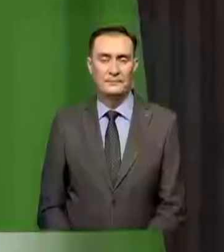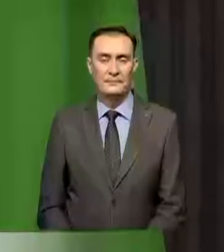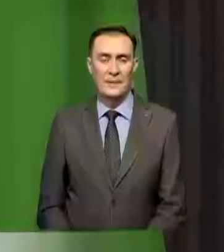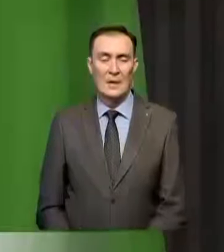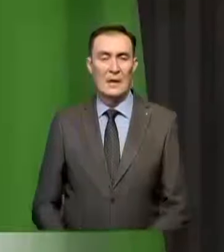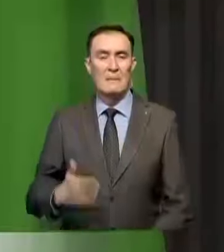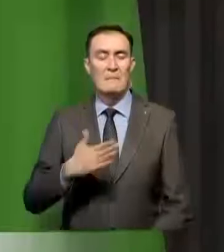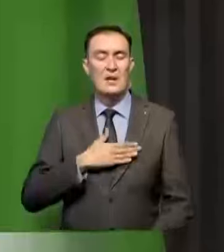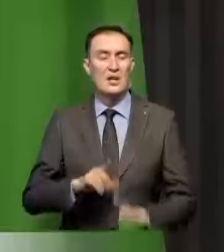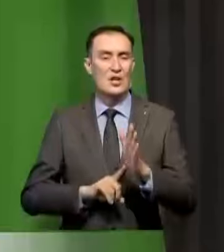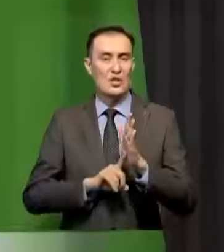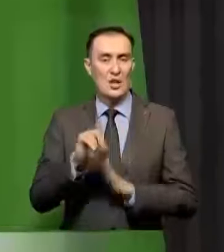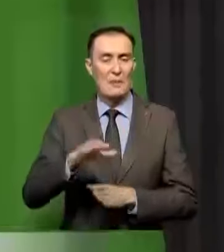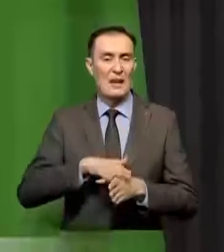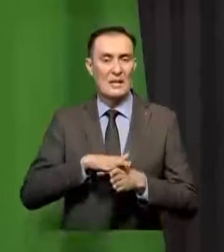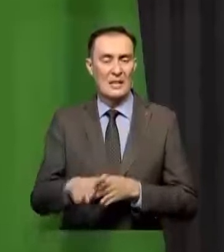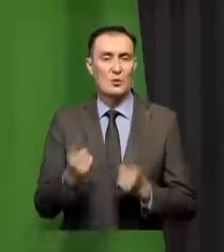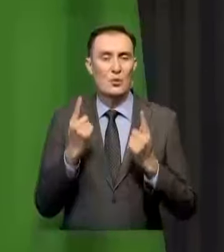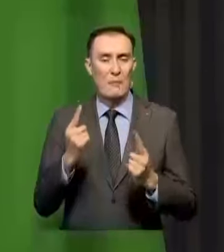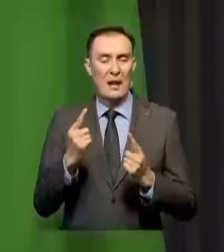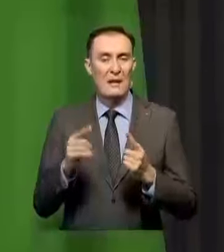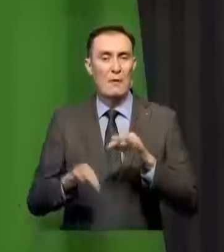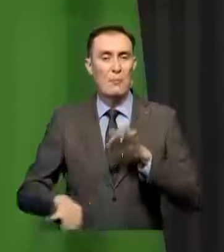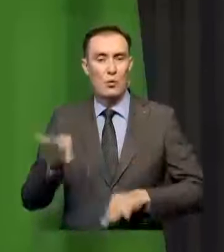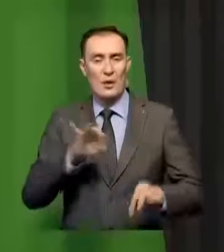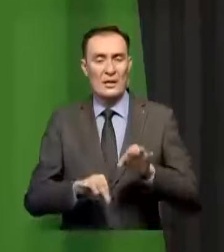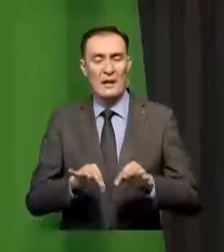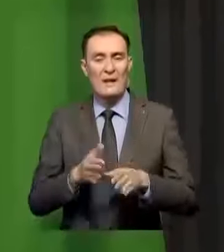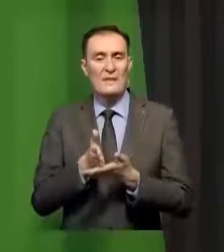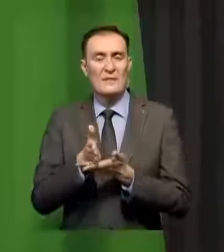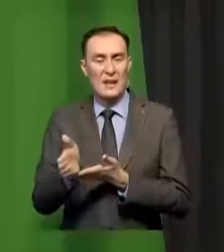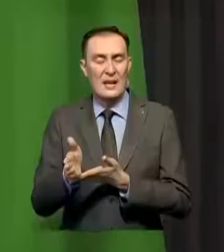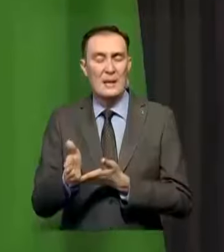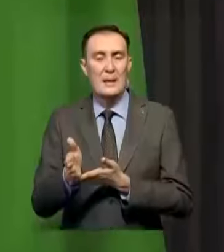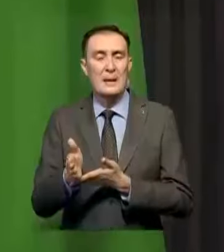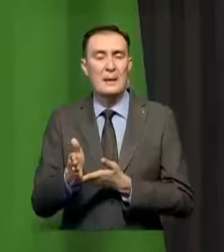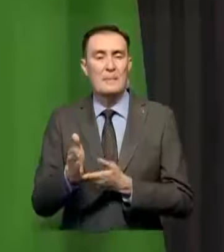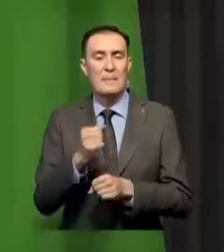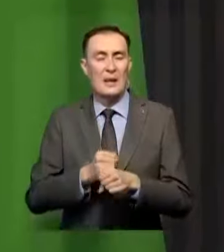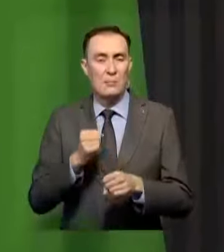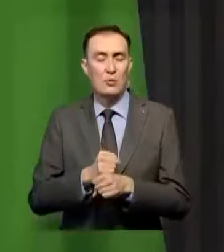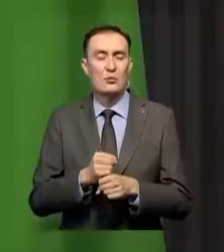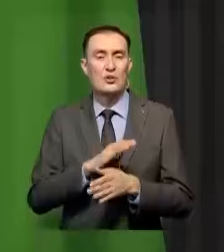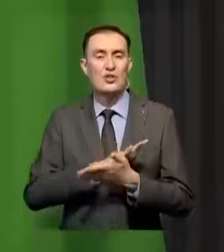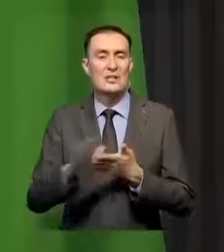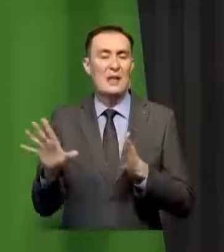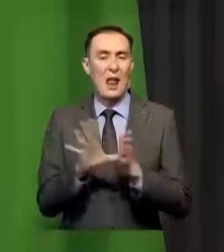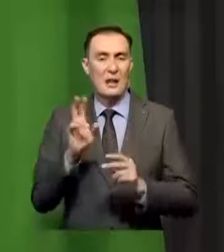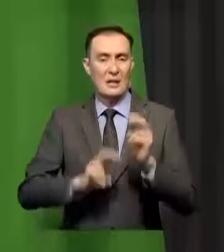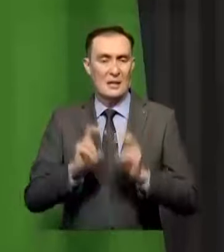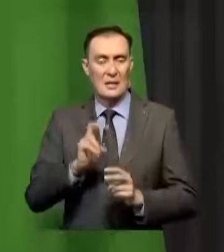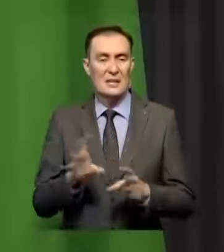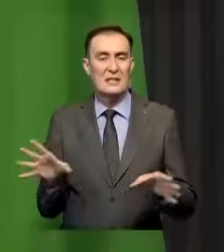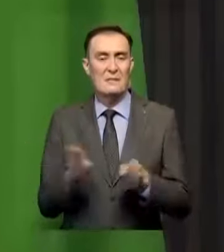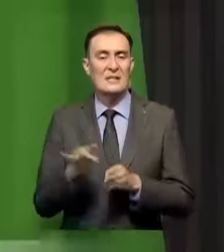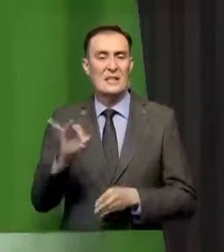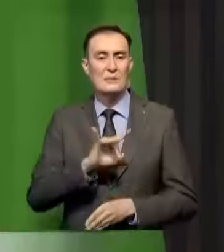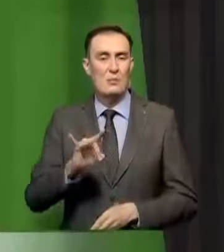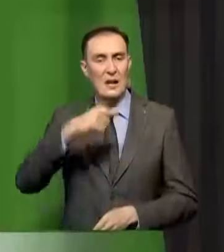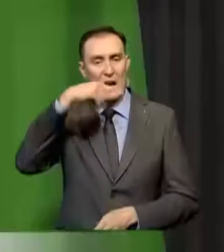Мы начинаем реализацию глобального проекта в области развития и передачи зеленой электроэнергии совместно с